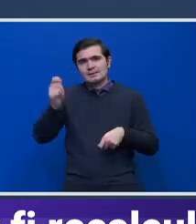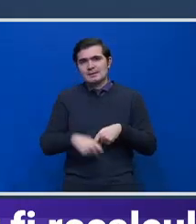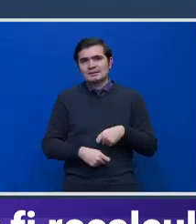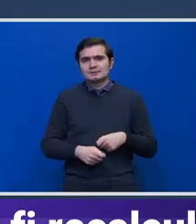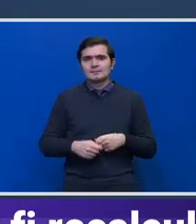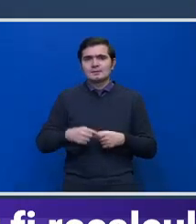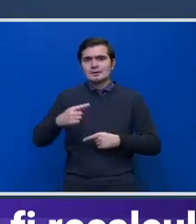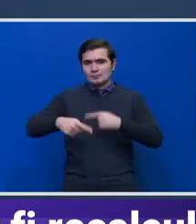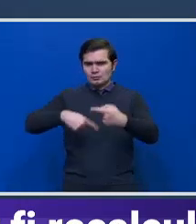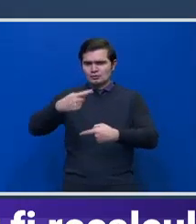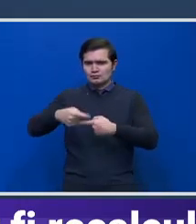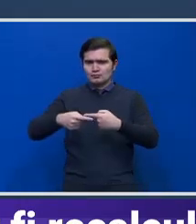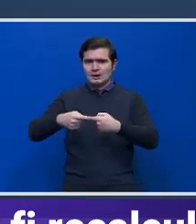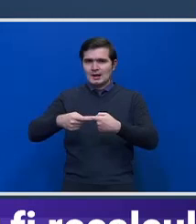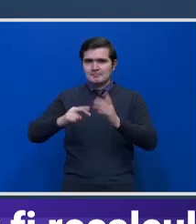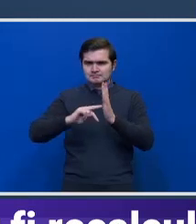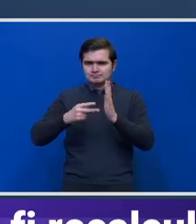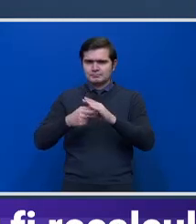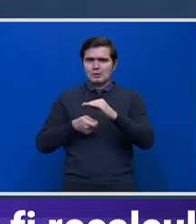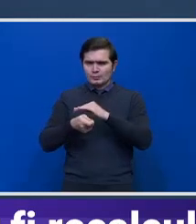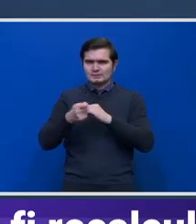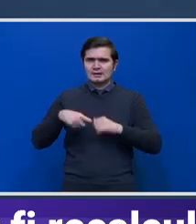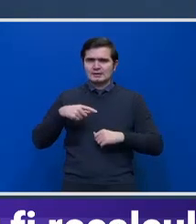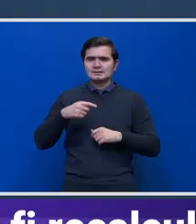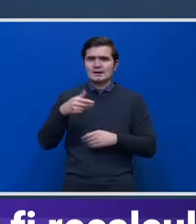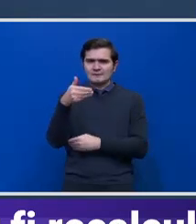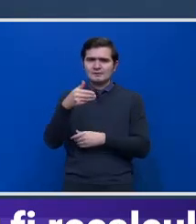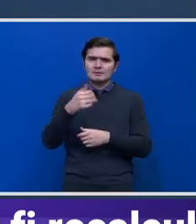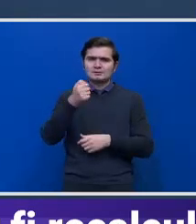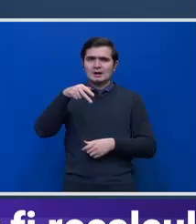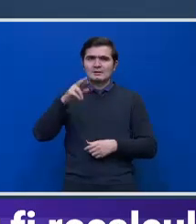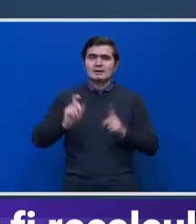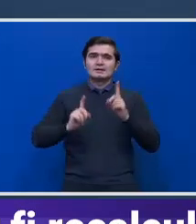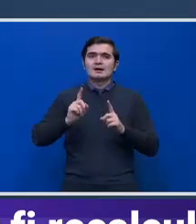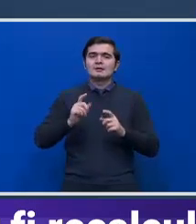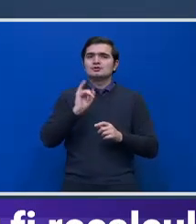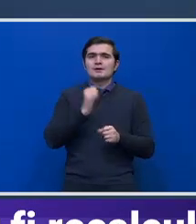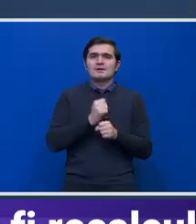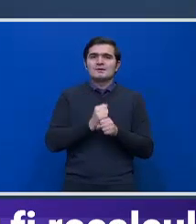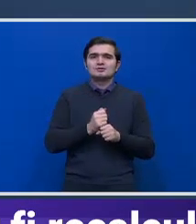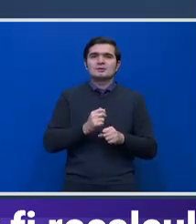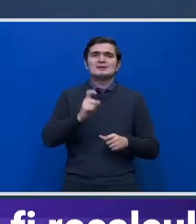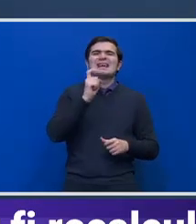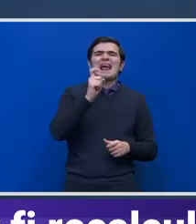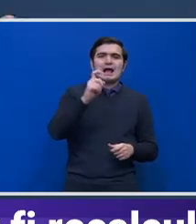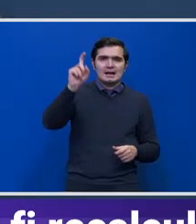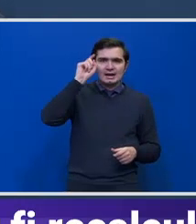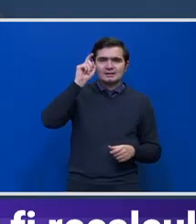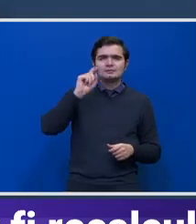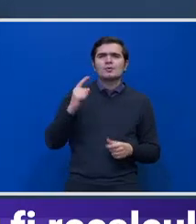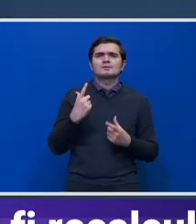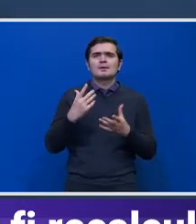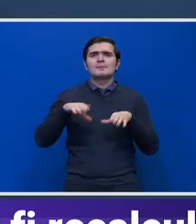de contestare este către furnizori și către ANR. O persoană care din rea credință face acest lucru va primi un răspuns rapid de